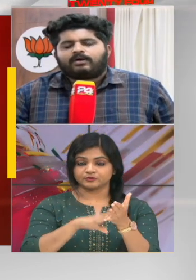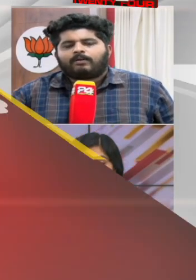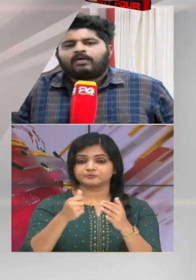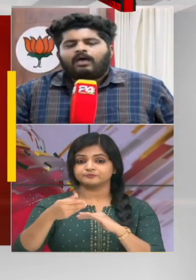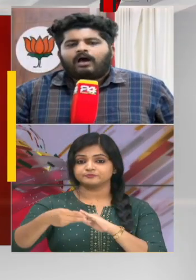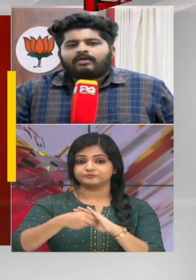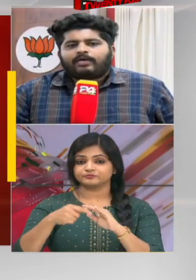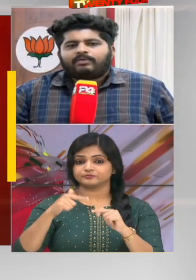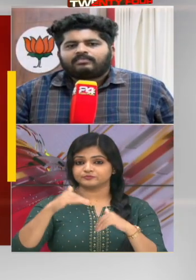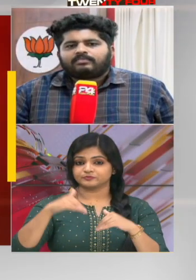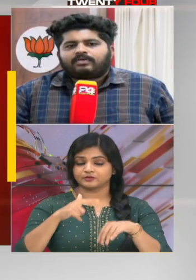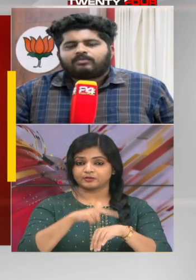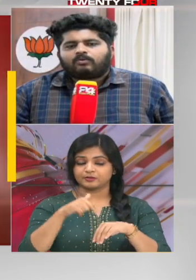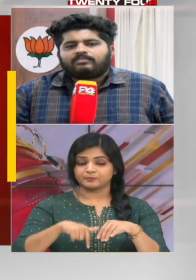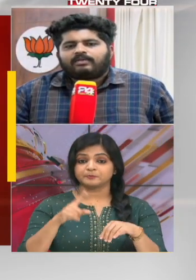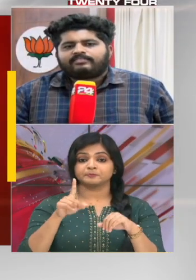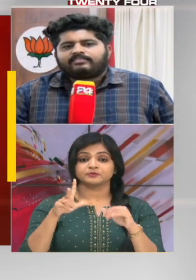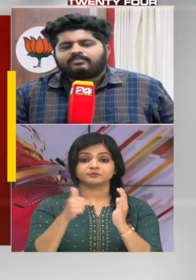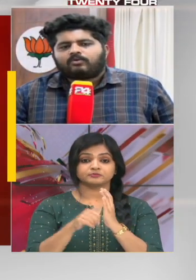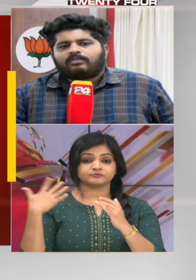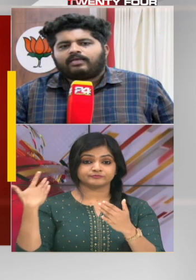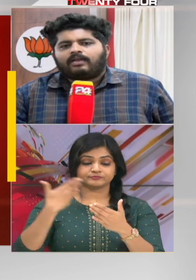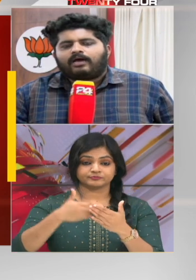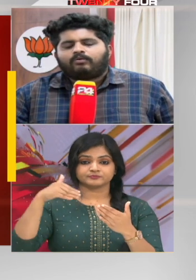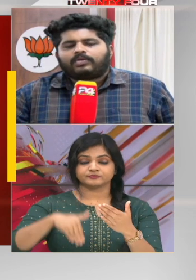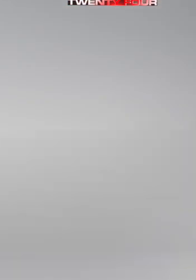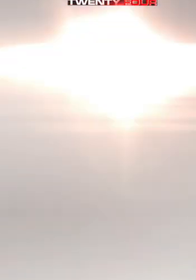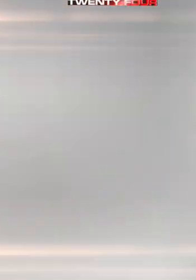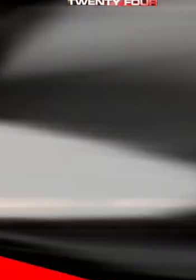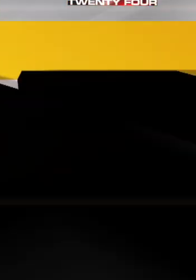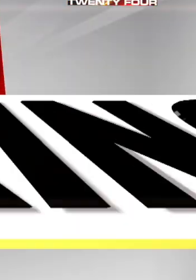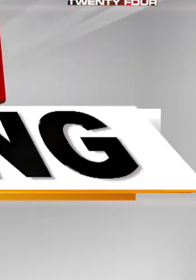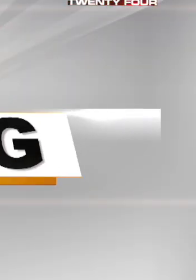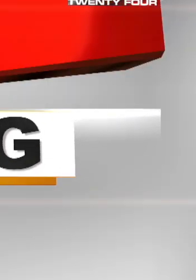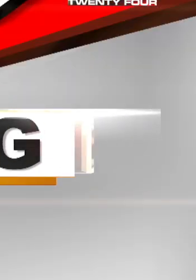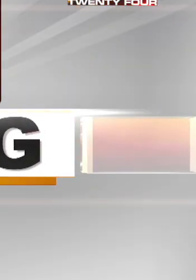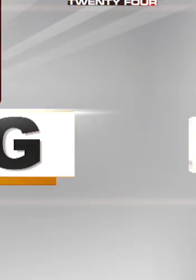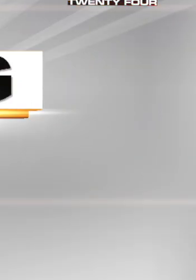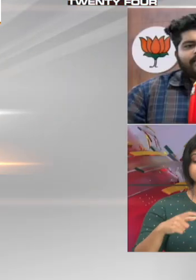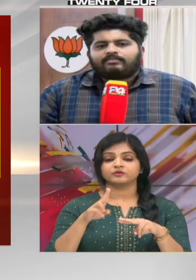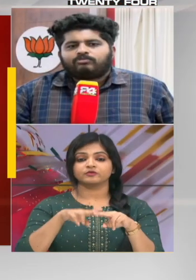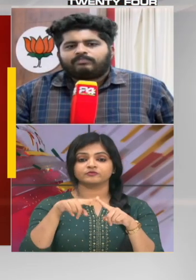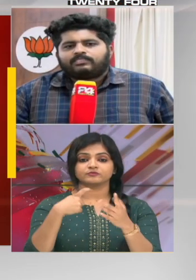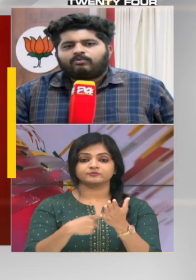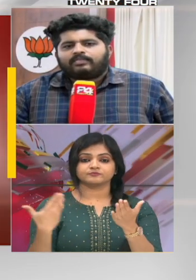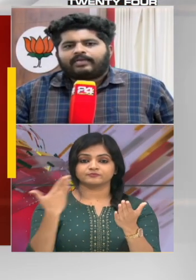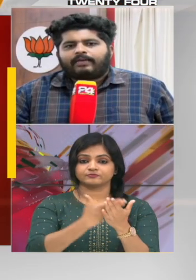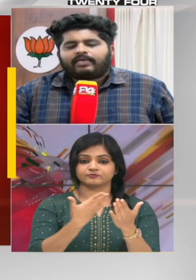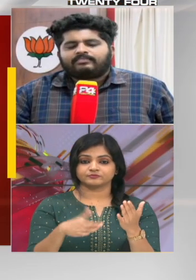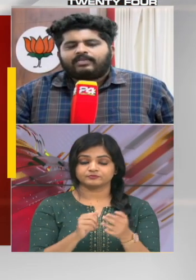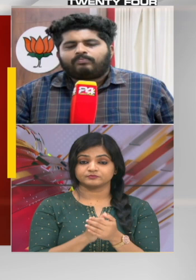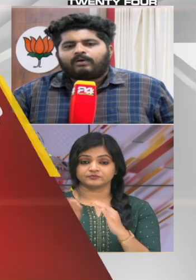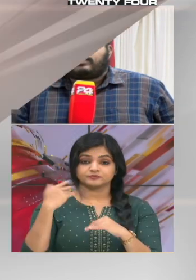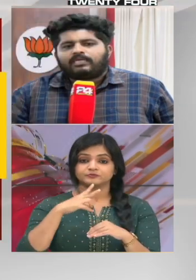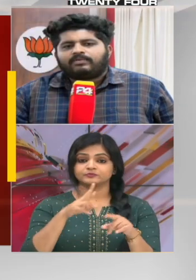ശേഷമാണ് ക്രൈംബ്രാഞ്ച് കാസർഗോഡ് ജില്ലാ സെഷൻസ് കോടതിയിൽ ഈ കുറ്റപത്രം സമർപ്പിച്ചിട്ടുള്ളത്. നേരത്തെ സൂചിപ്പിച്ചതുപോലെ തന്നെ